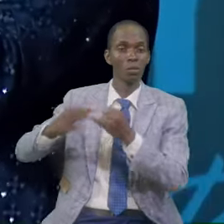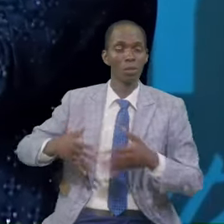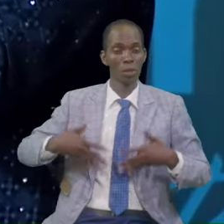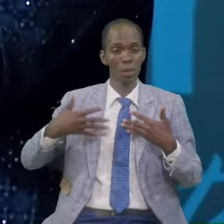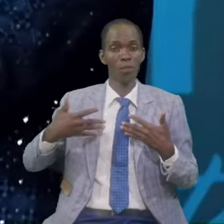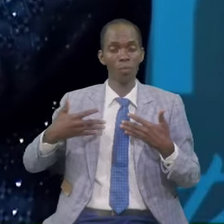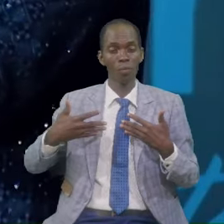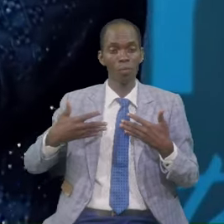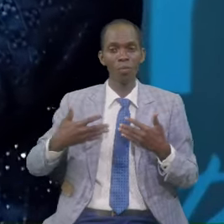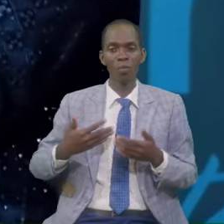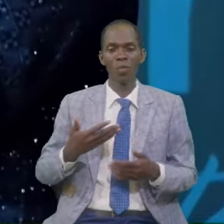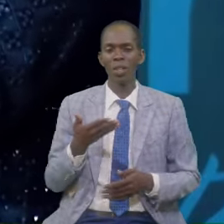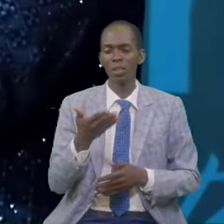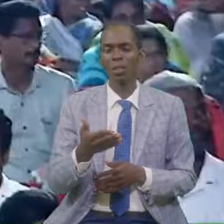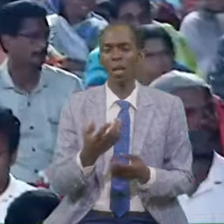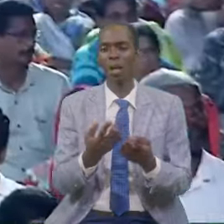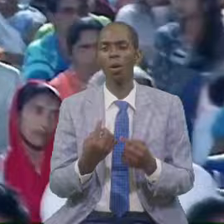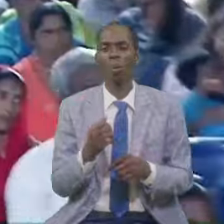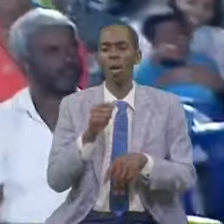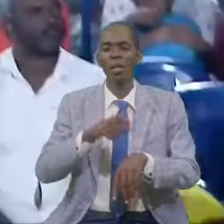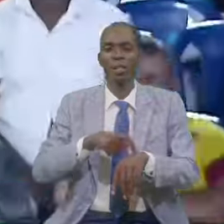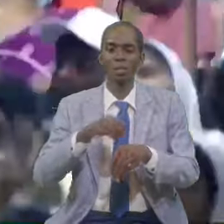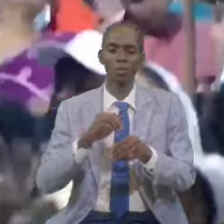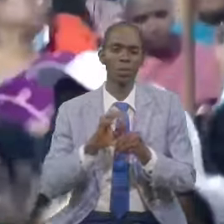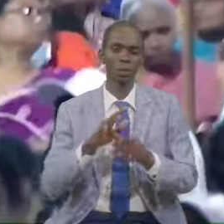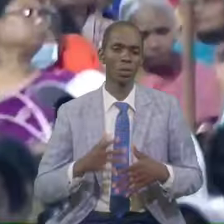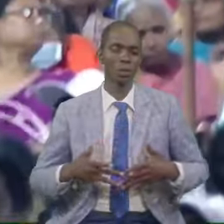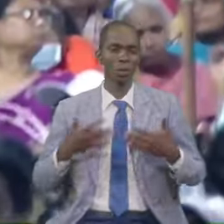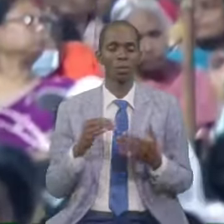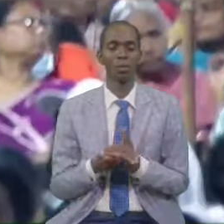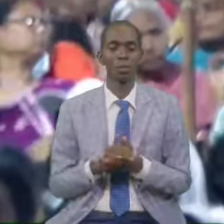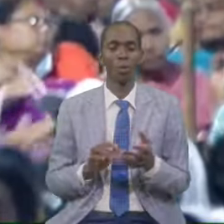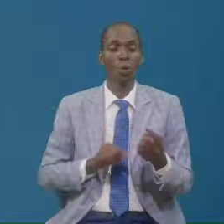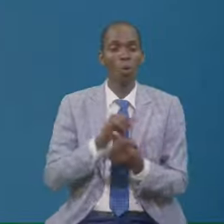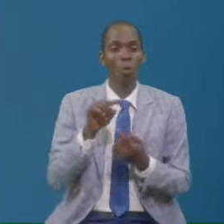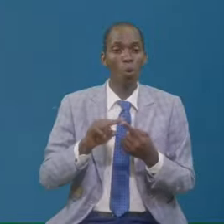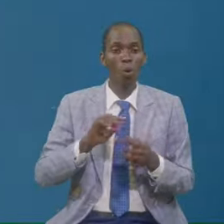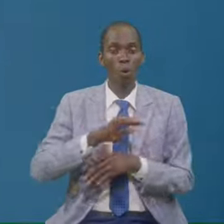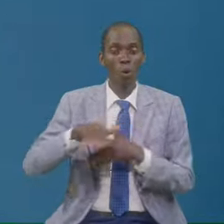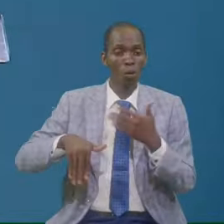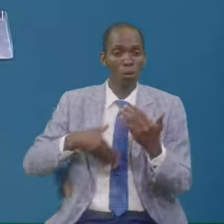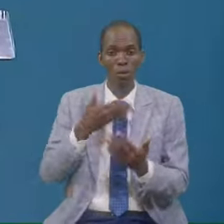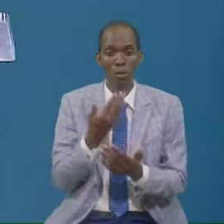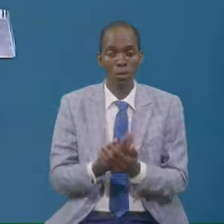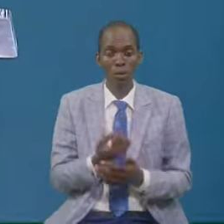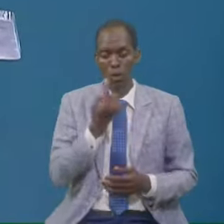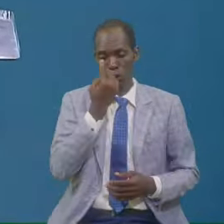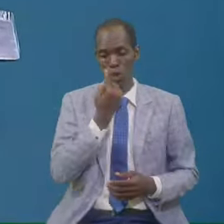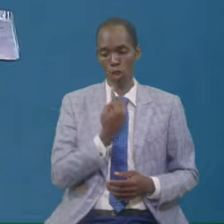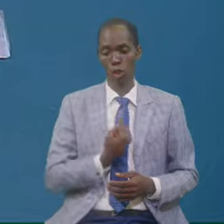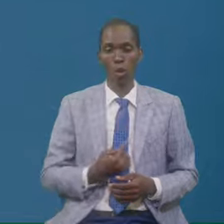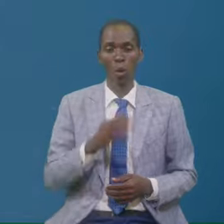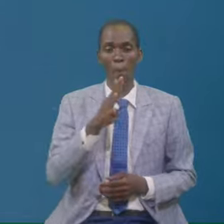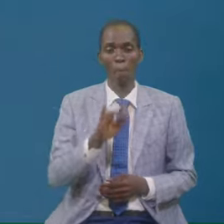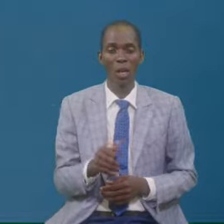time comes in your life. మీ జీవితంలోకి సమయం వస్తుంది. When all alone by yourself. మీకు మీరుగా